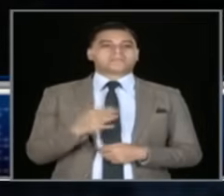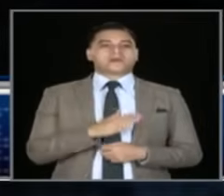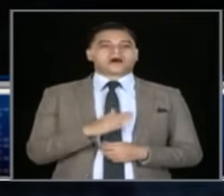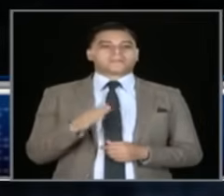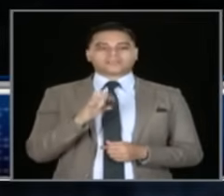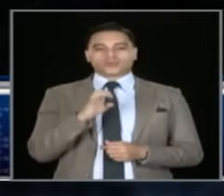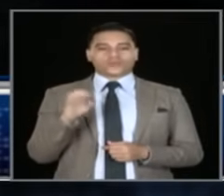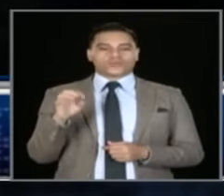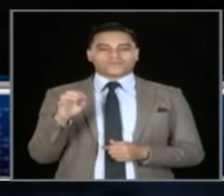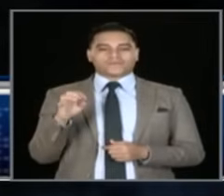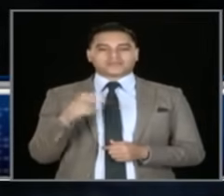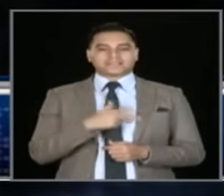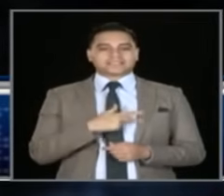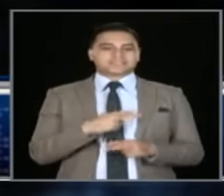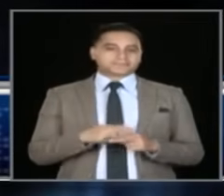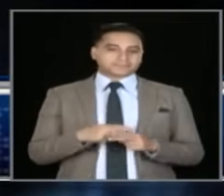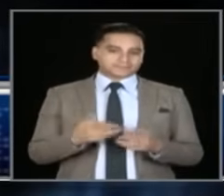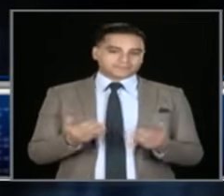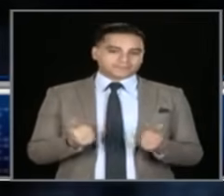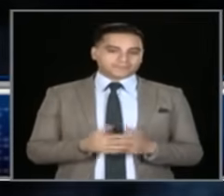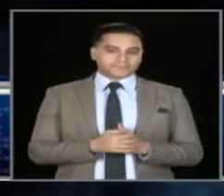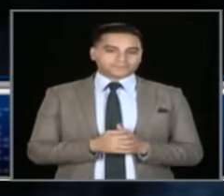4 حروف بس.